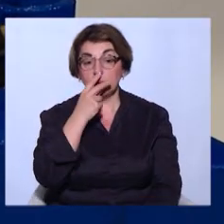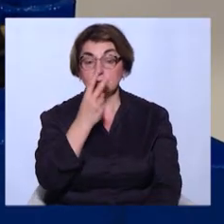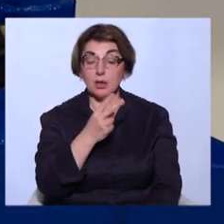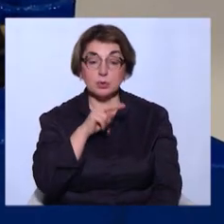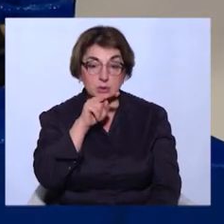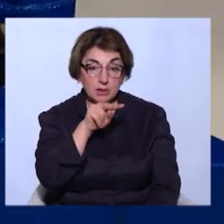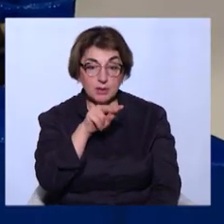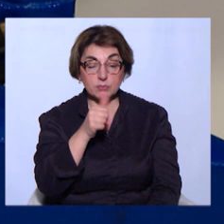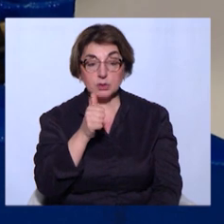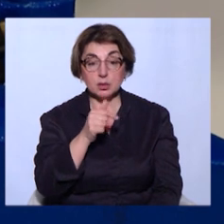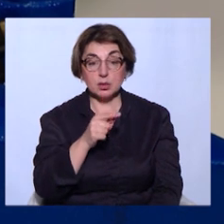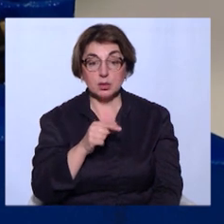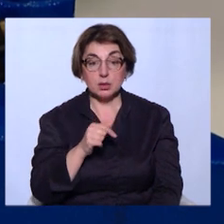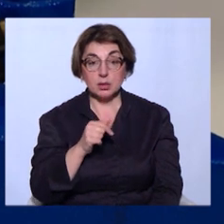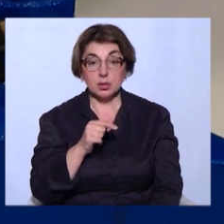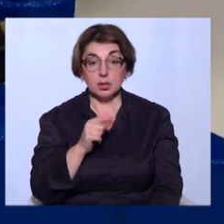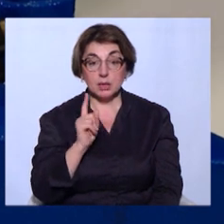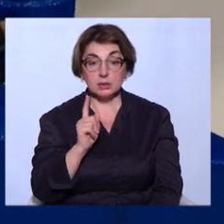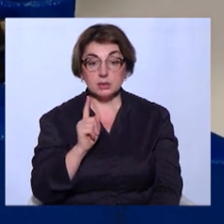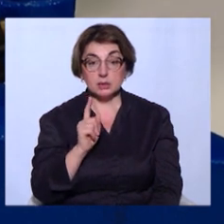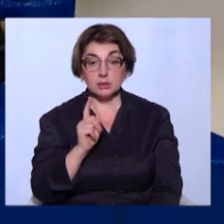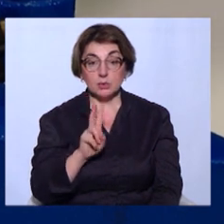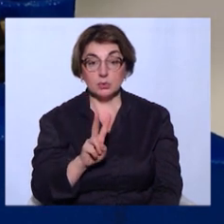დავაკვირდეთ, ანათვალი უნდა გაკეთდეს.